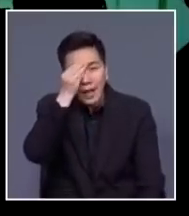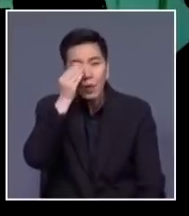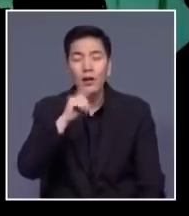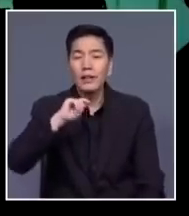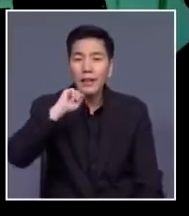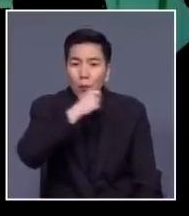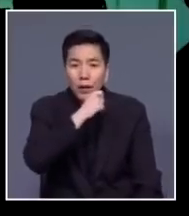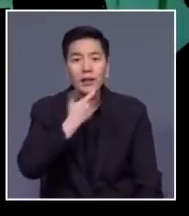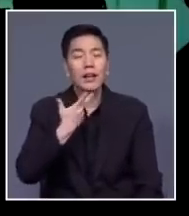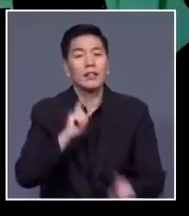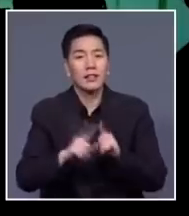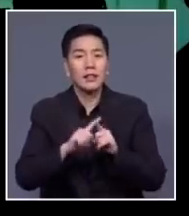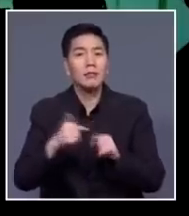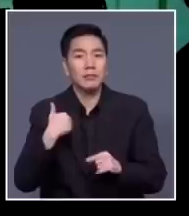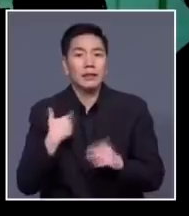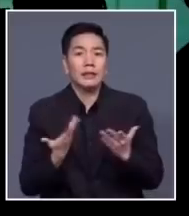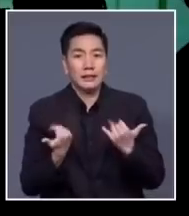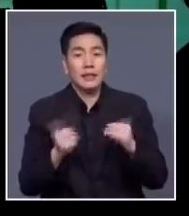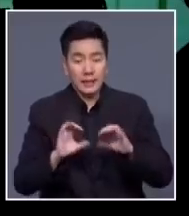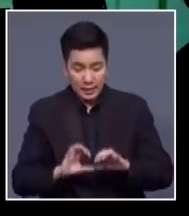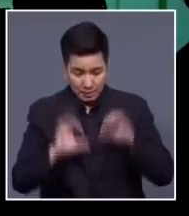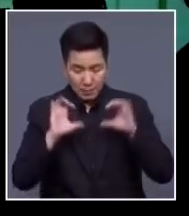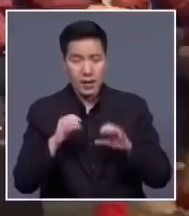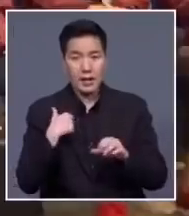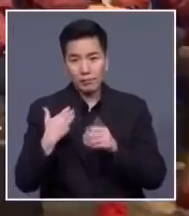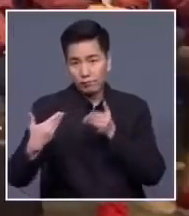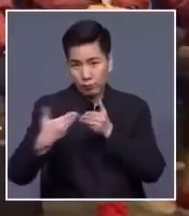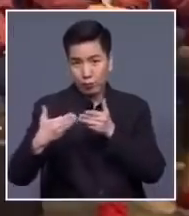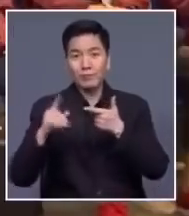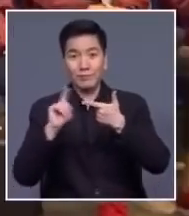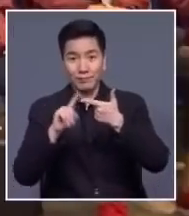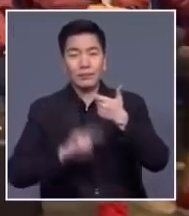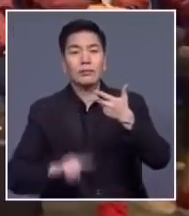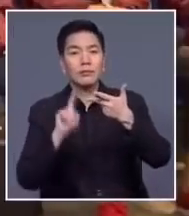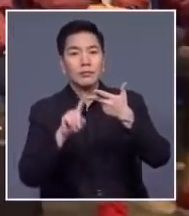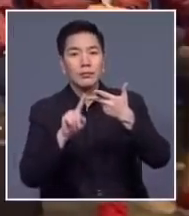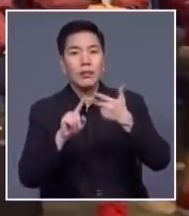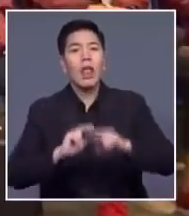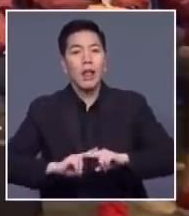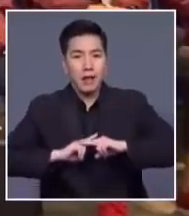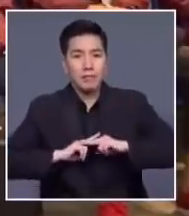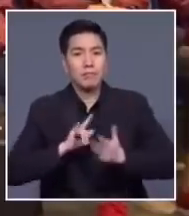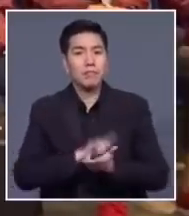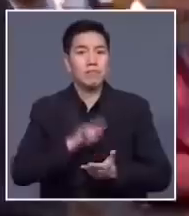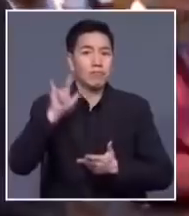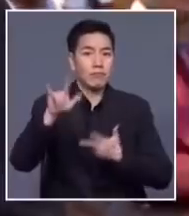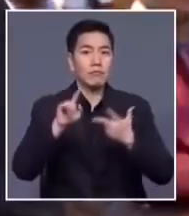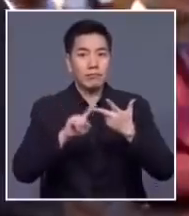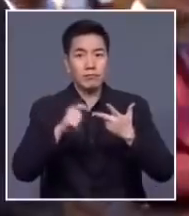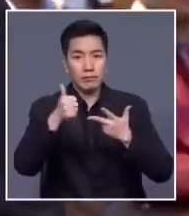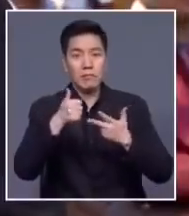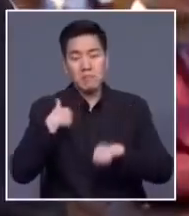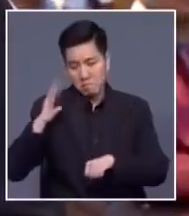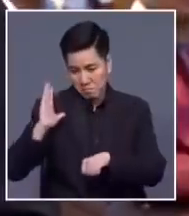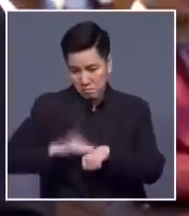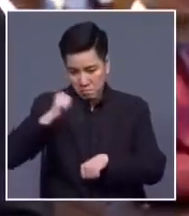ก็ที่เคยไปประสบพิธีนะครับโดยรัฐนะครับและข้อที่3คือไปโดยไปเองก็ถือว่ามีความ